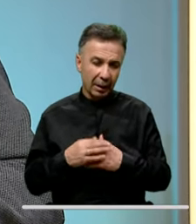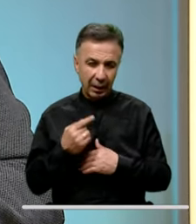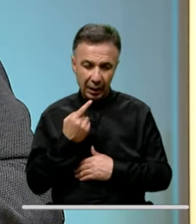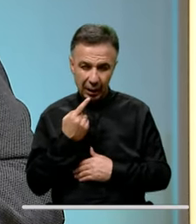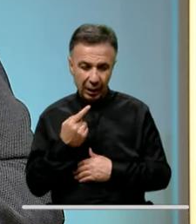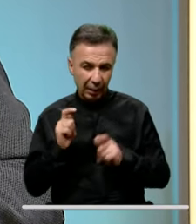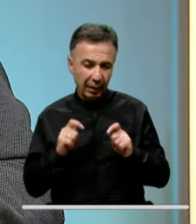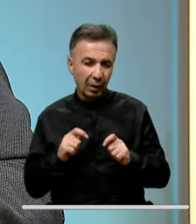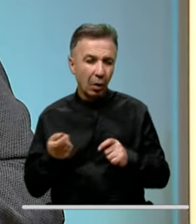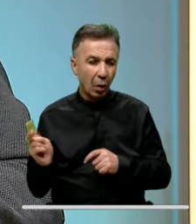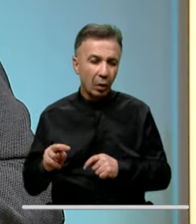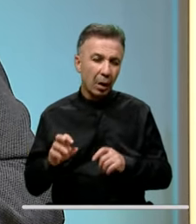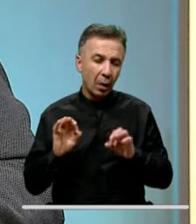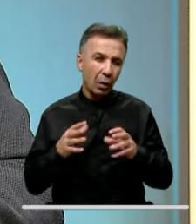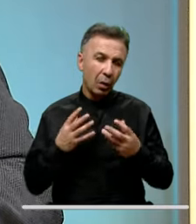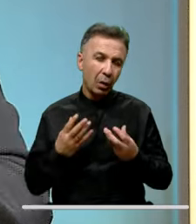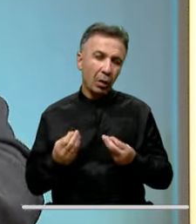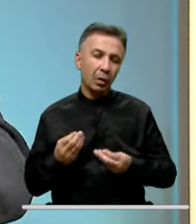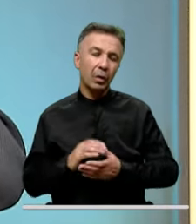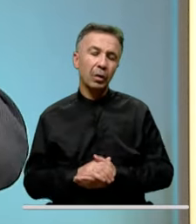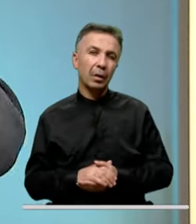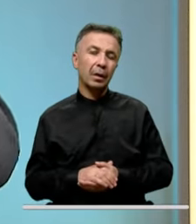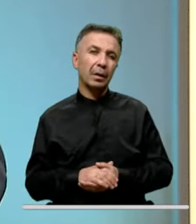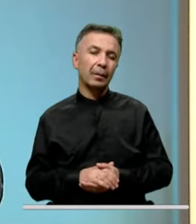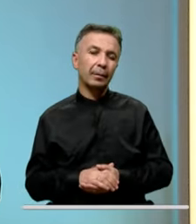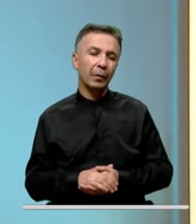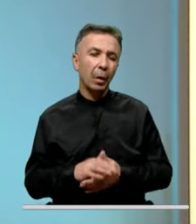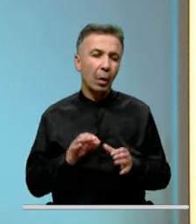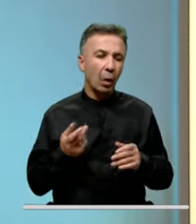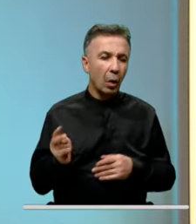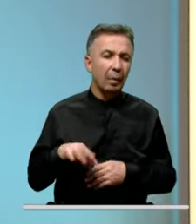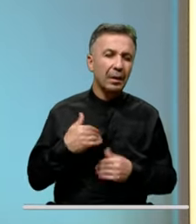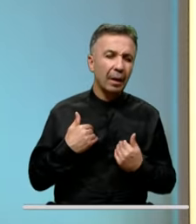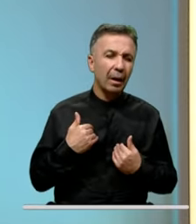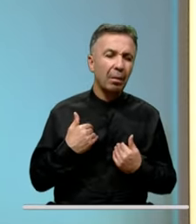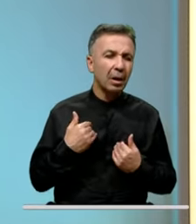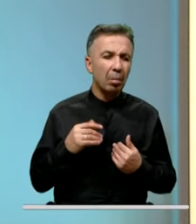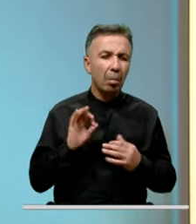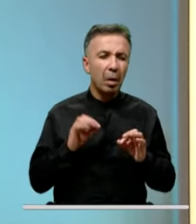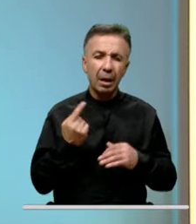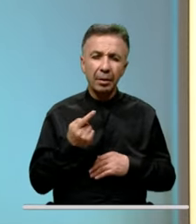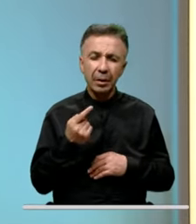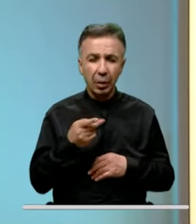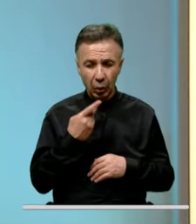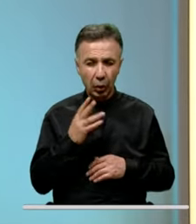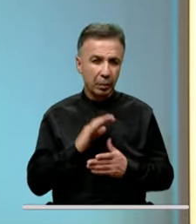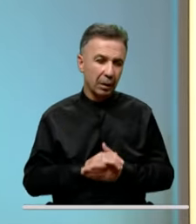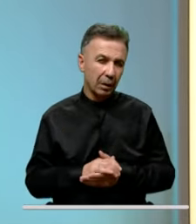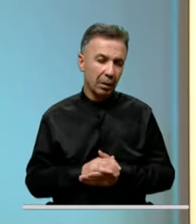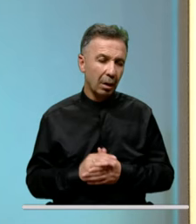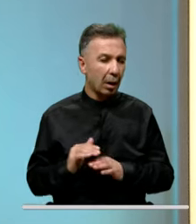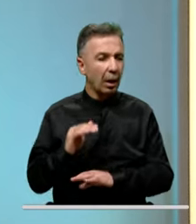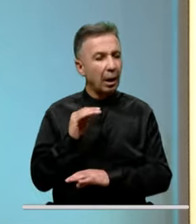olur, sen yüklenirsin, ölmezse ben kabul ederim gibi bir şey konuşmadık. Hani hayatın normal